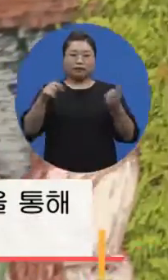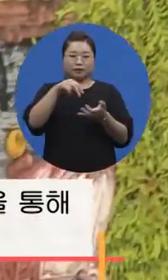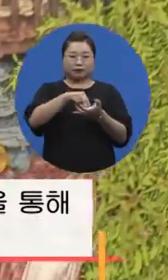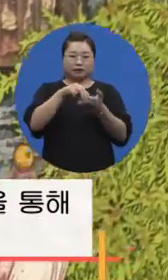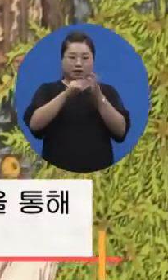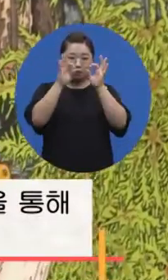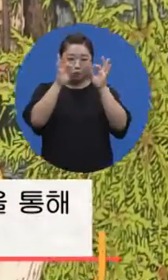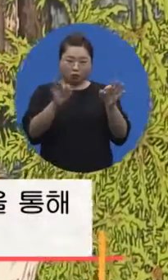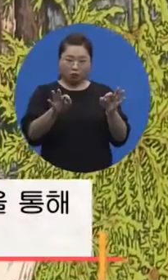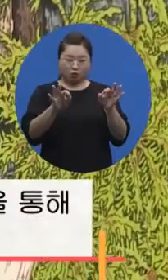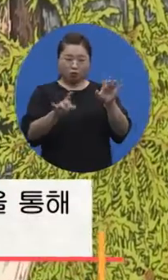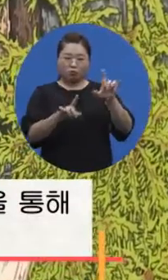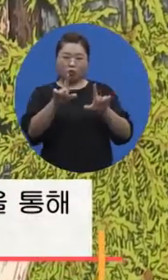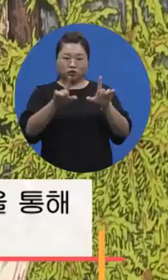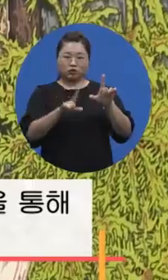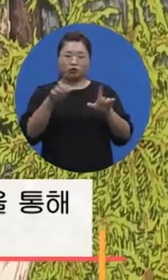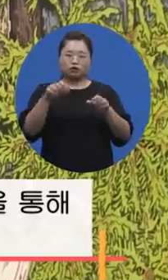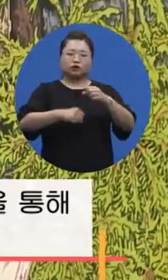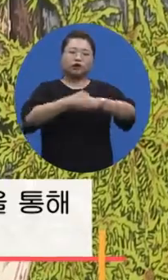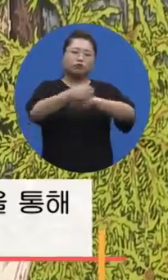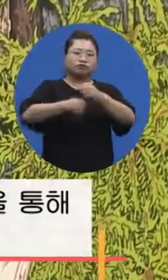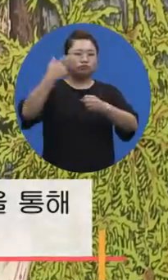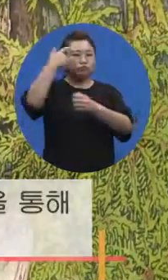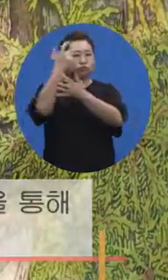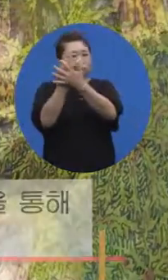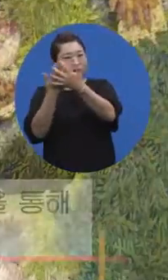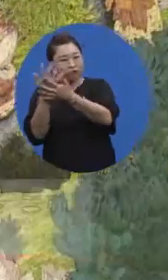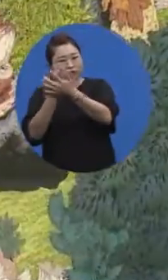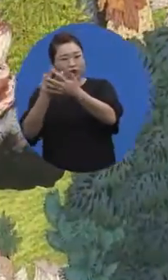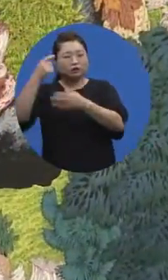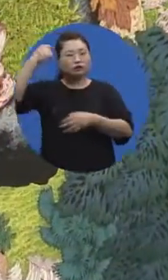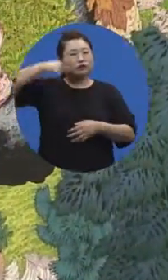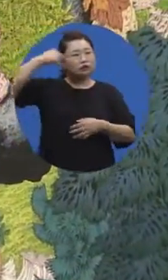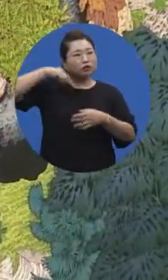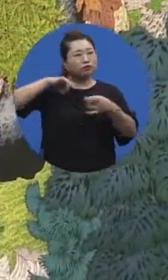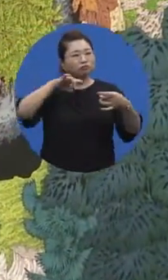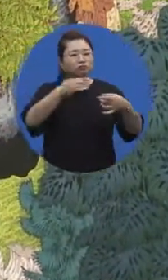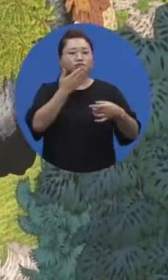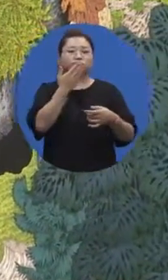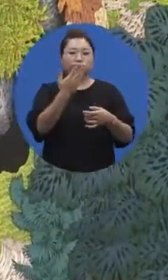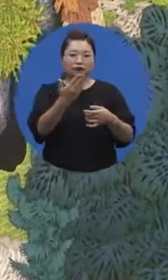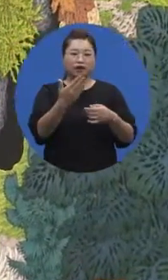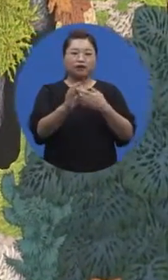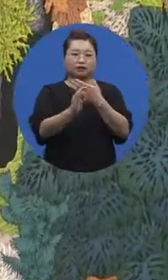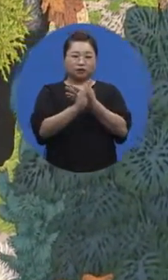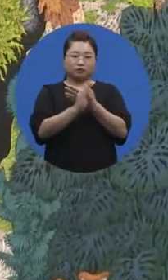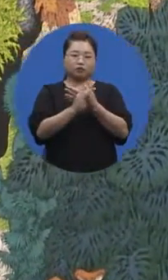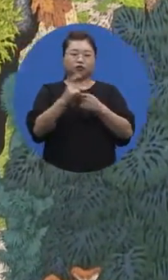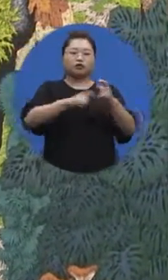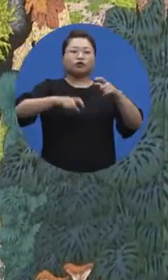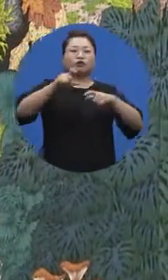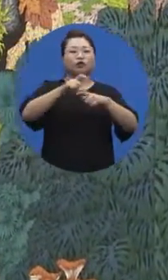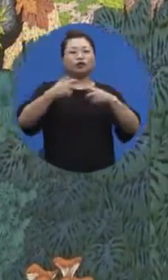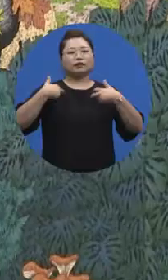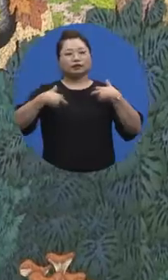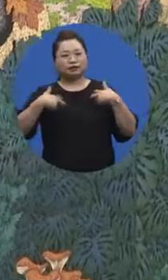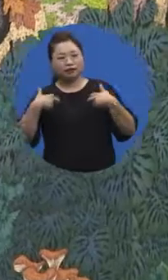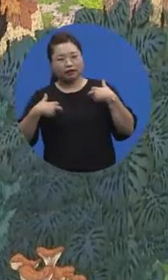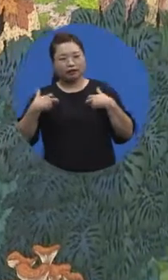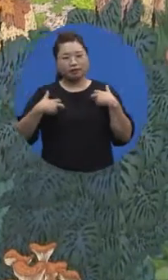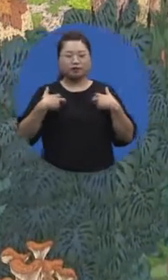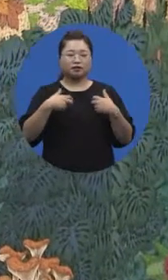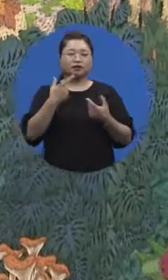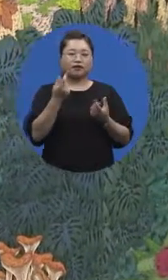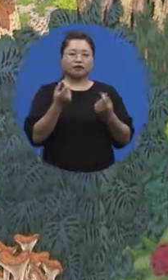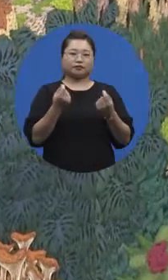입장에서 바라보는 완상을 통해서 자유롭게 상상하고 느끼는 전시라고 생각하시면 보다 다양한 재미와 의미를